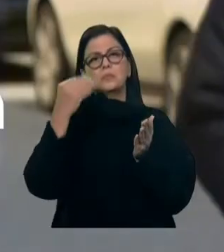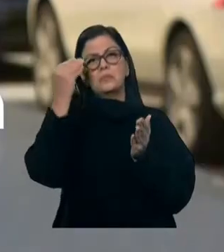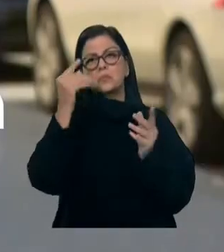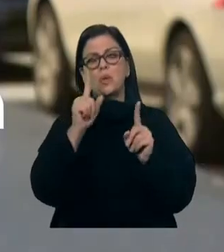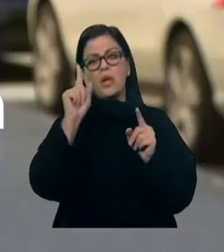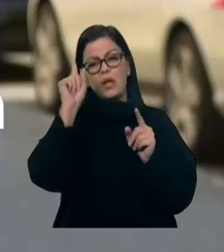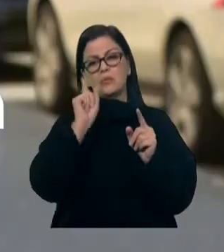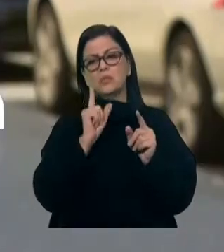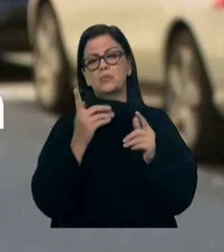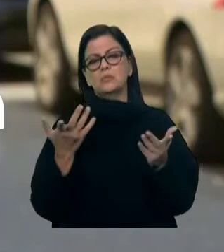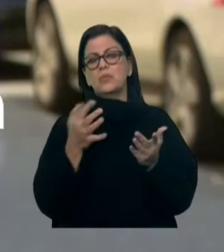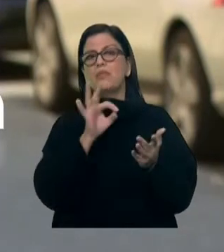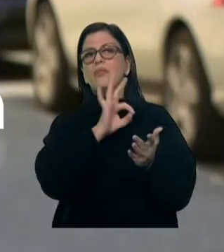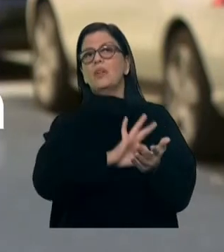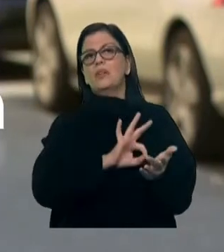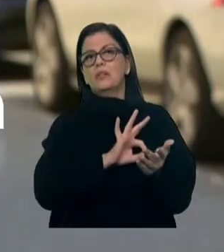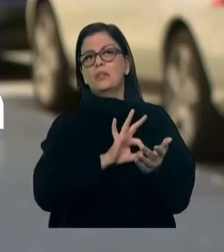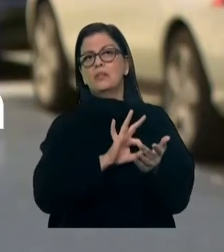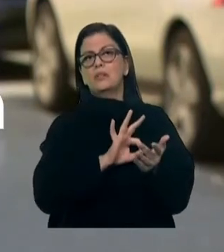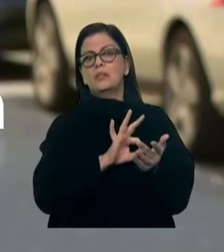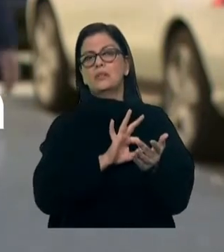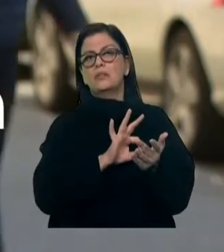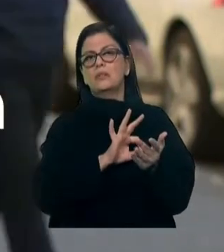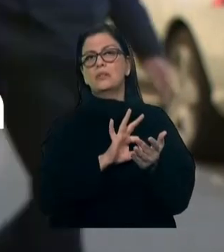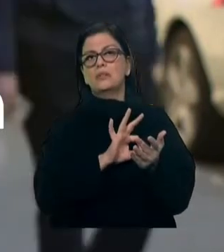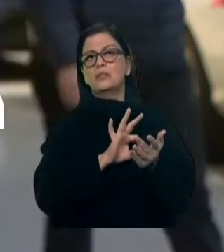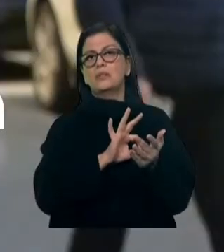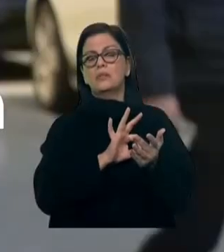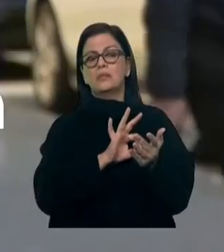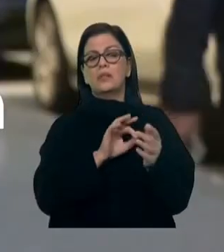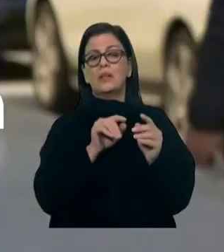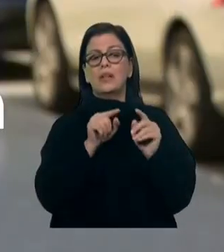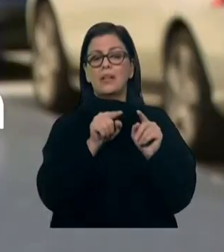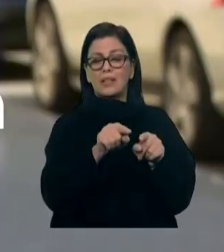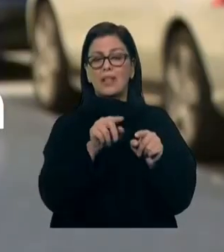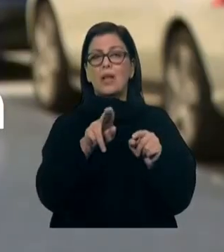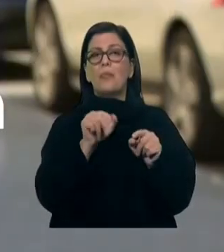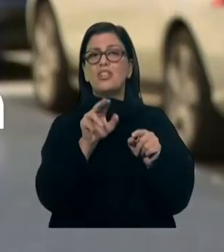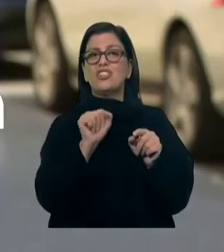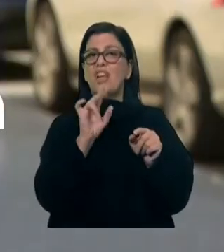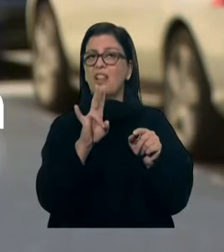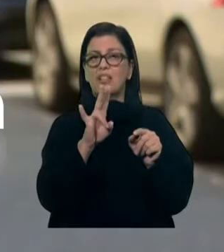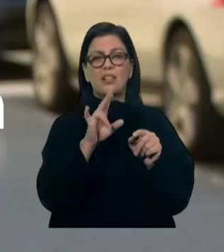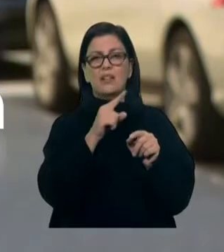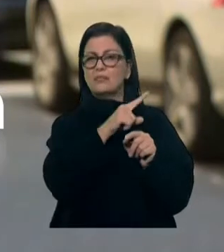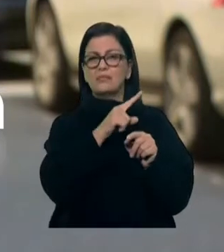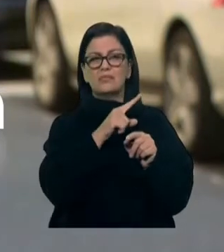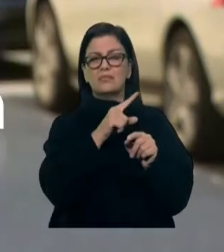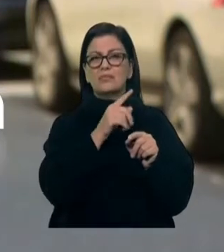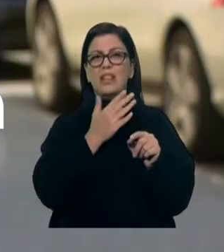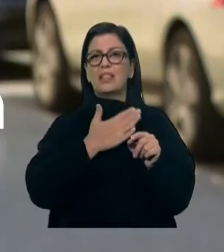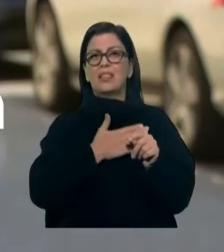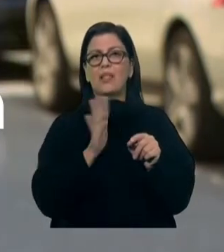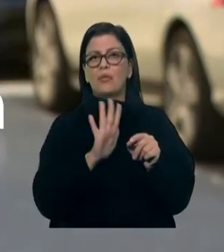qane edən bir məsələlərdir. Əlbəttə ki, müəyyən dərəcədə bu Paşinyanı qane etmirdi. Çünki